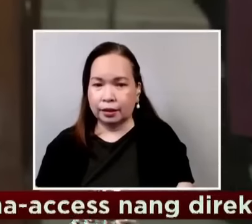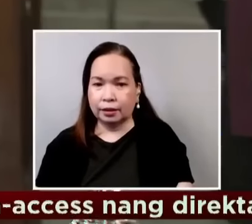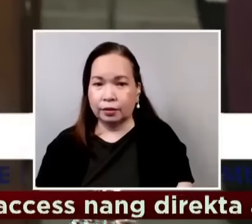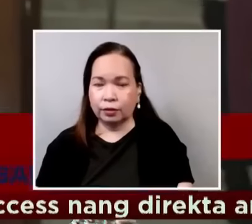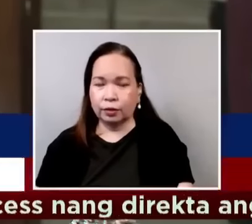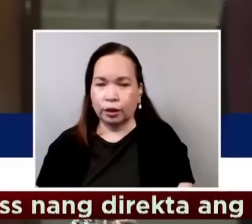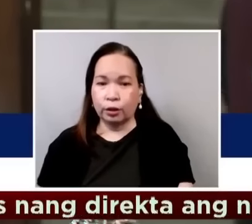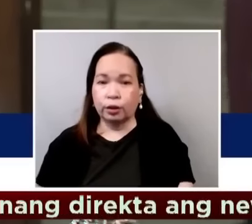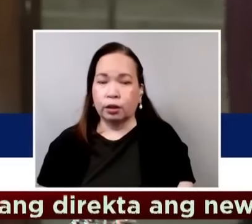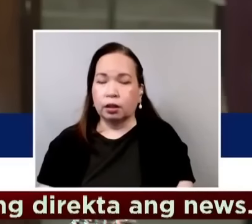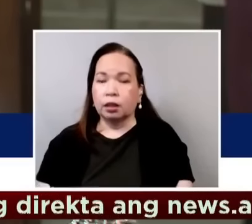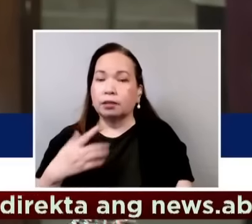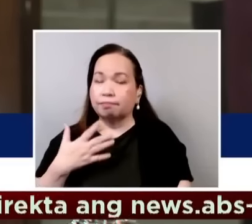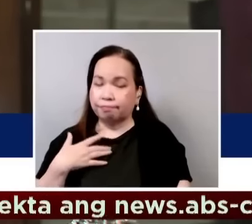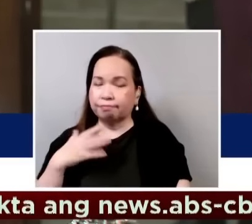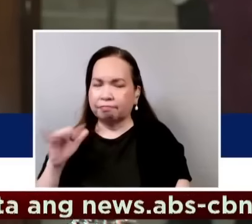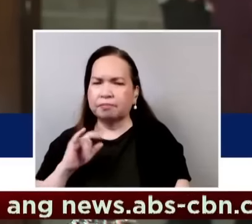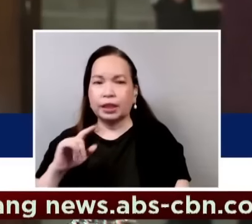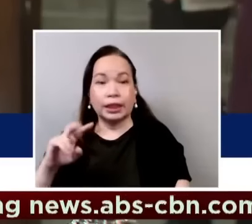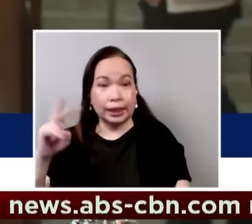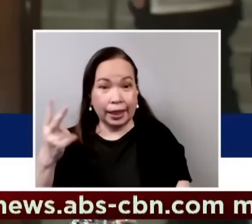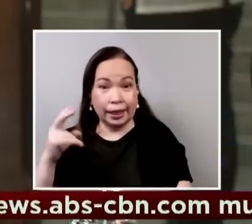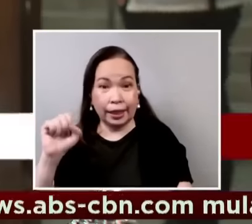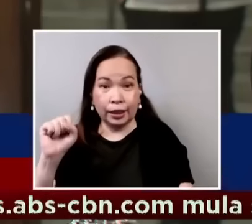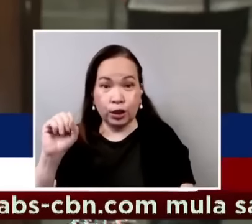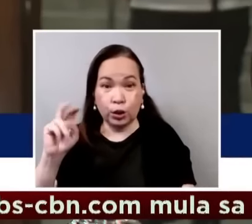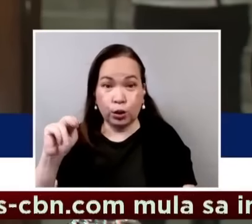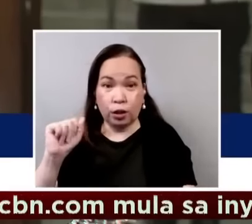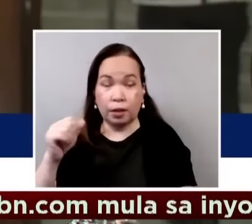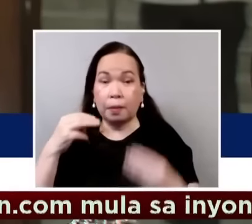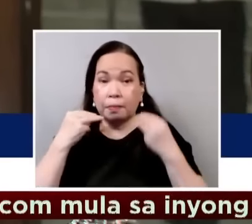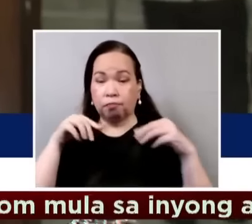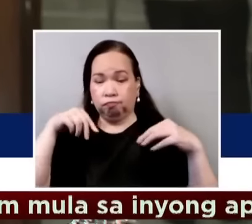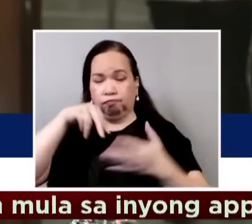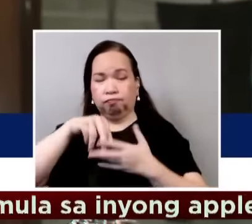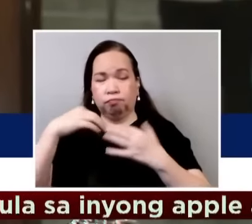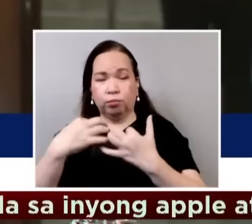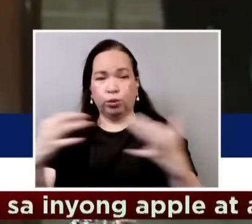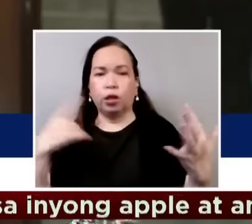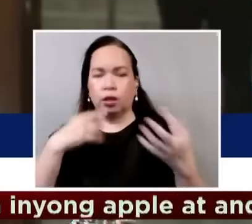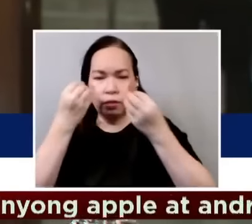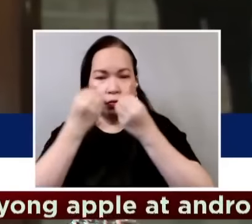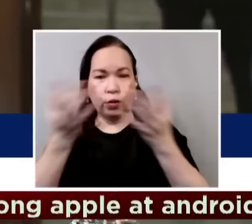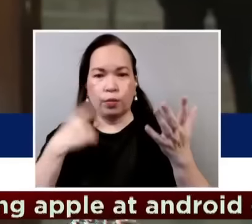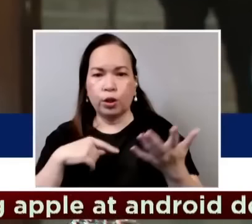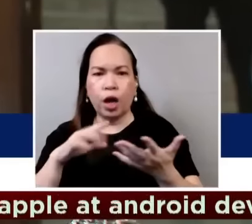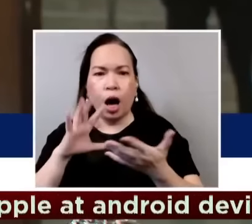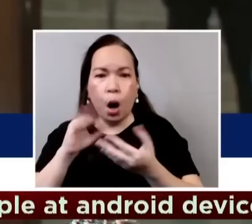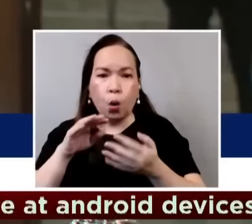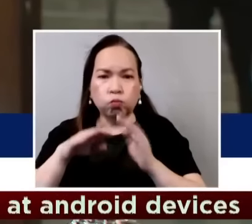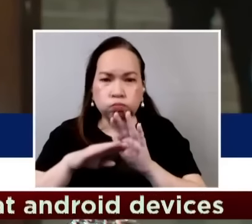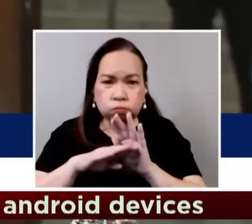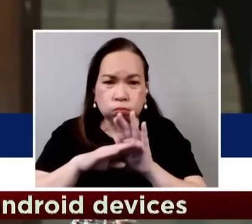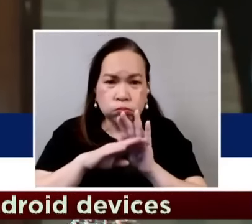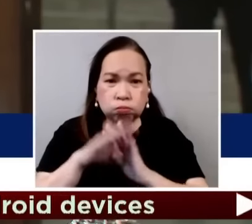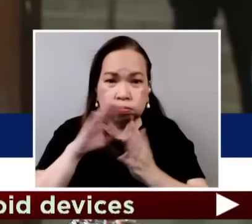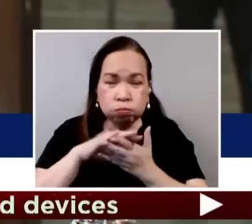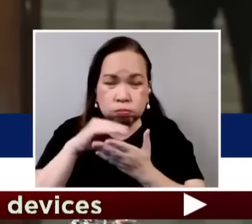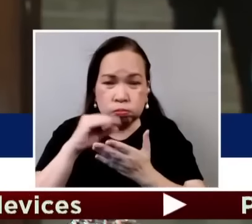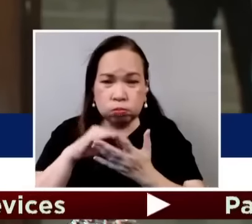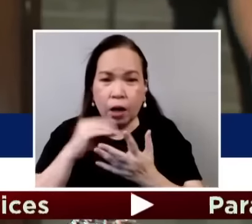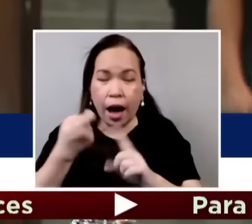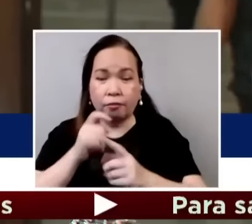Kabayan, sa kanyang ikalawang State of the Nation address ay inihayag ni Pangulong Ferdinand Marcos Jr. na ang learning recovery matapos ang COVID-19 pandemic